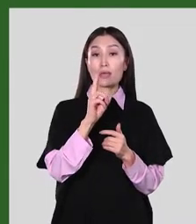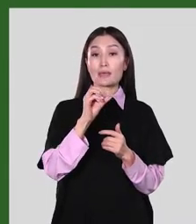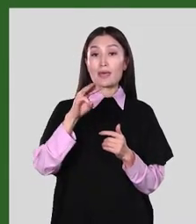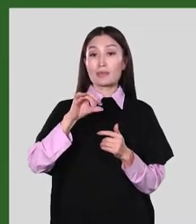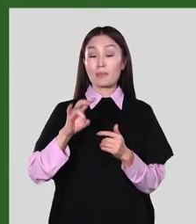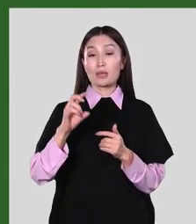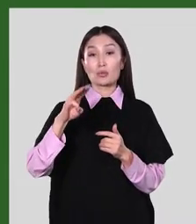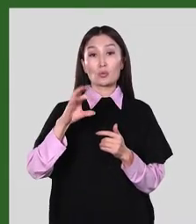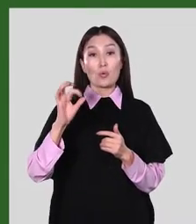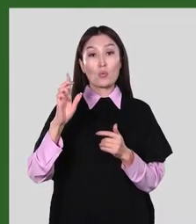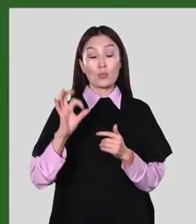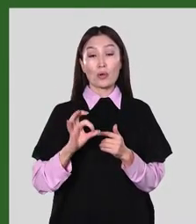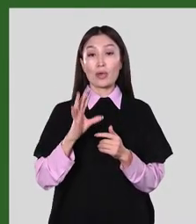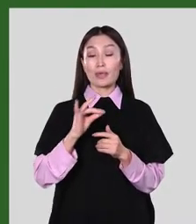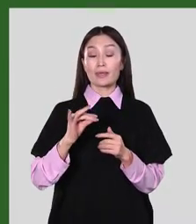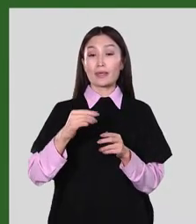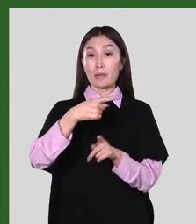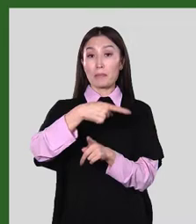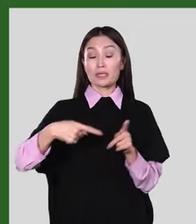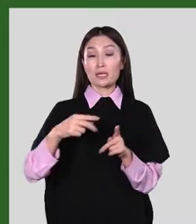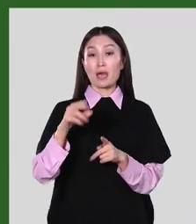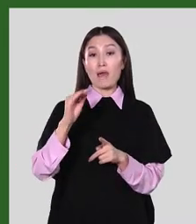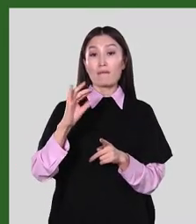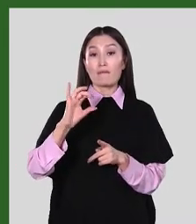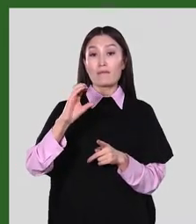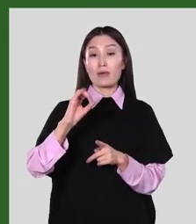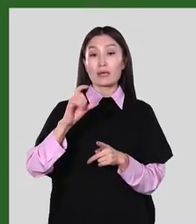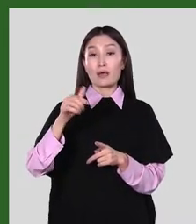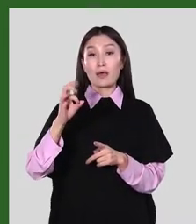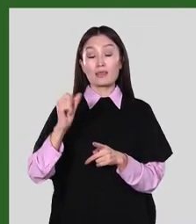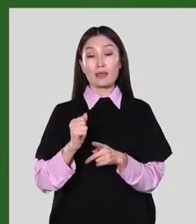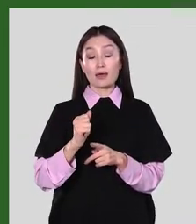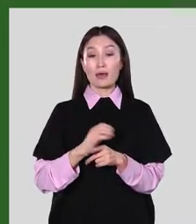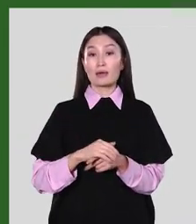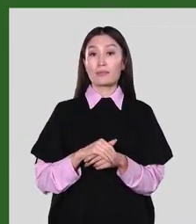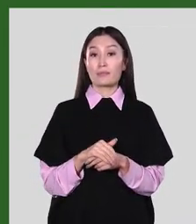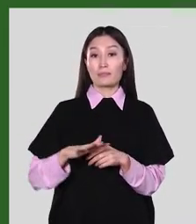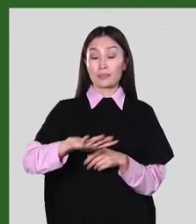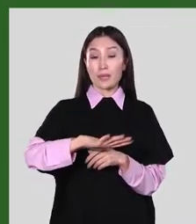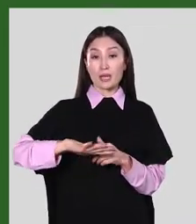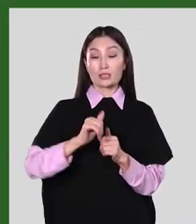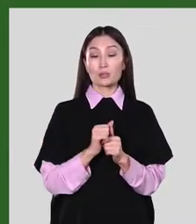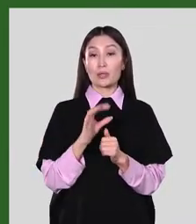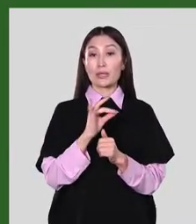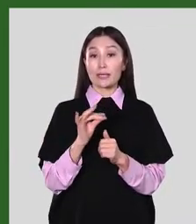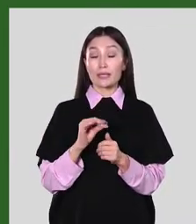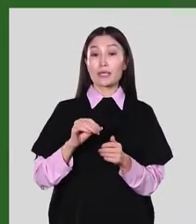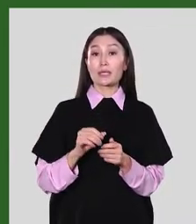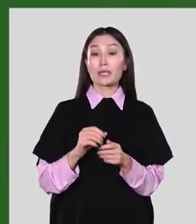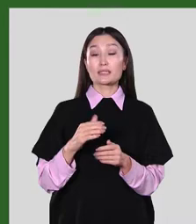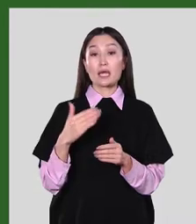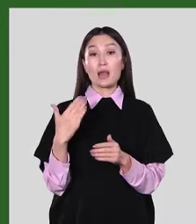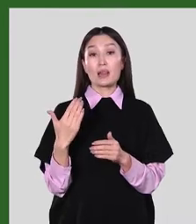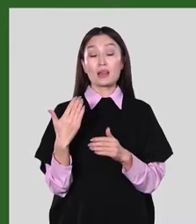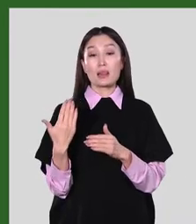долину и пересекая ферганский хребет выходит ферганскую долину и принимая с левой